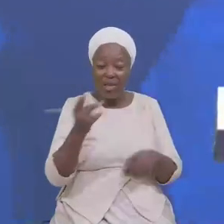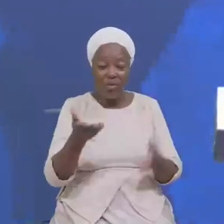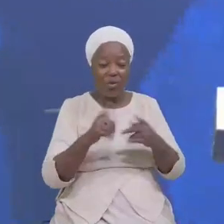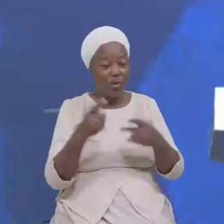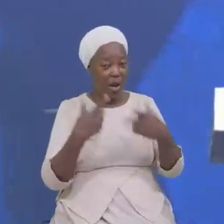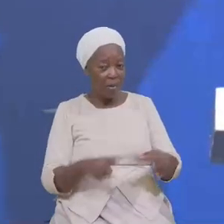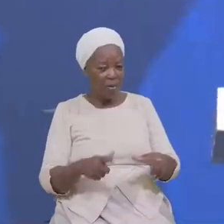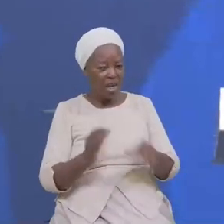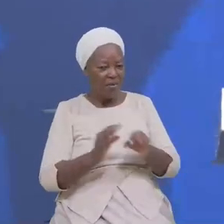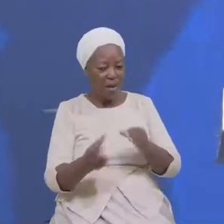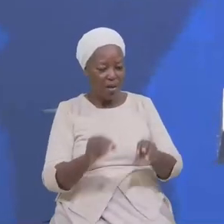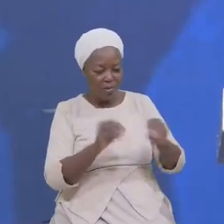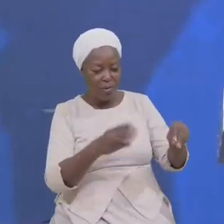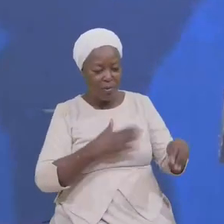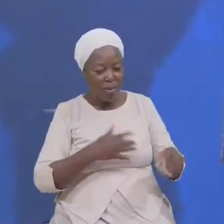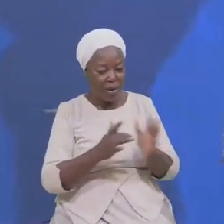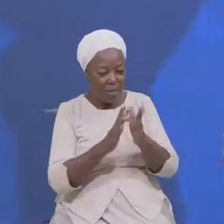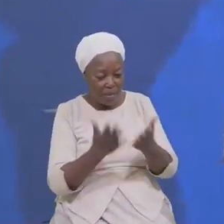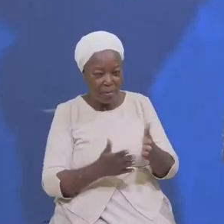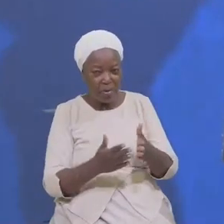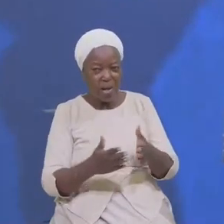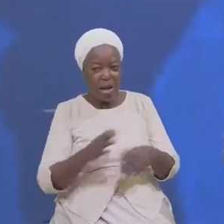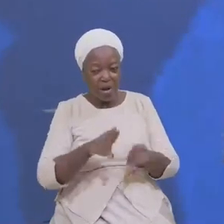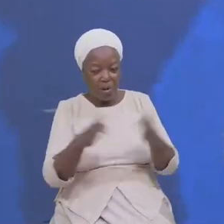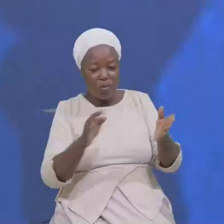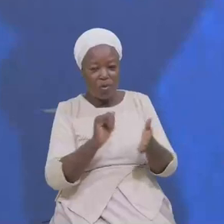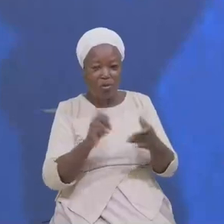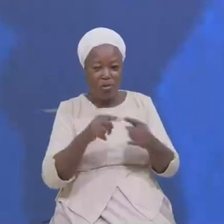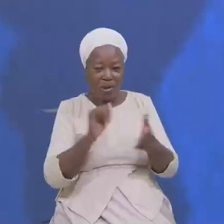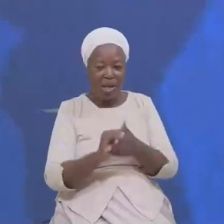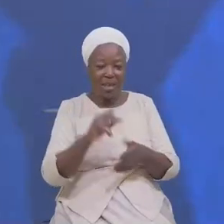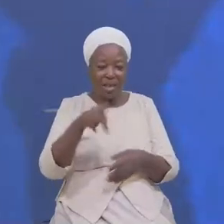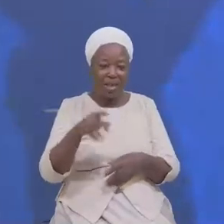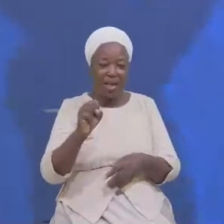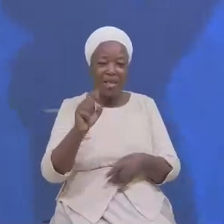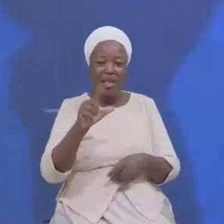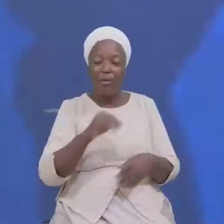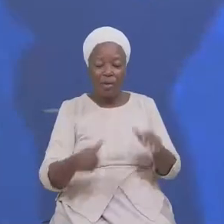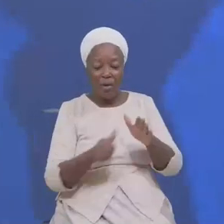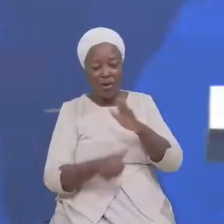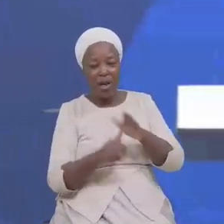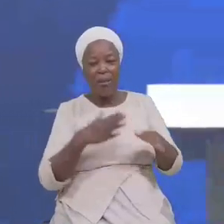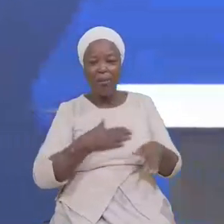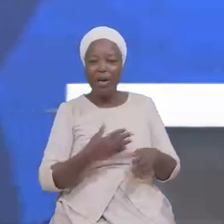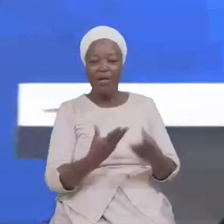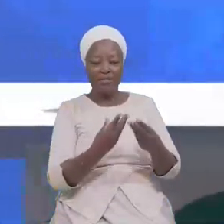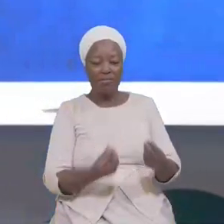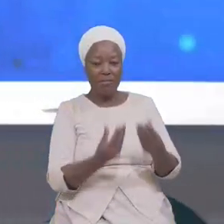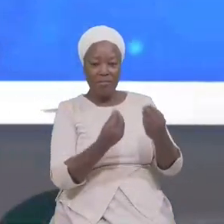je mets ma Bible et j'ouvre les psaumes et je mets ça sous mon oreille, c'est terminé. C'est tout ce qu'ils connaissent, ça.